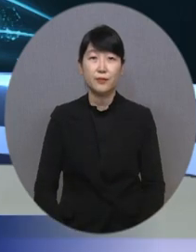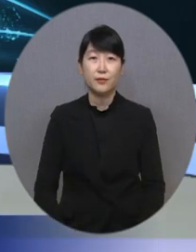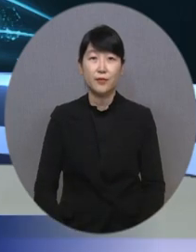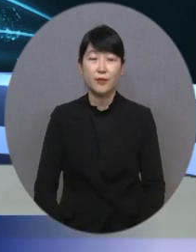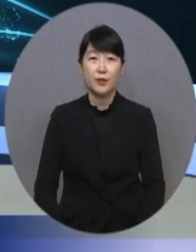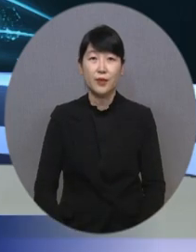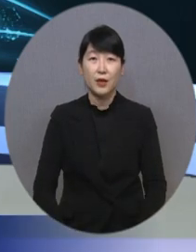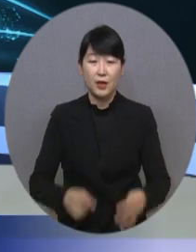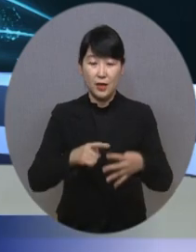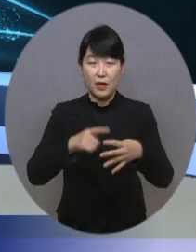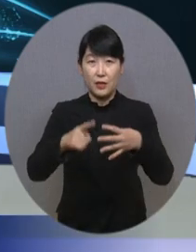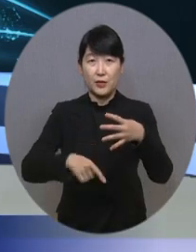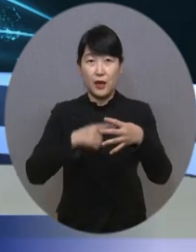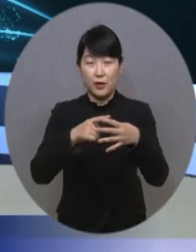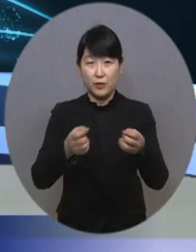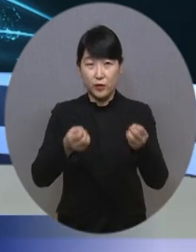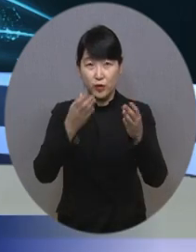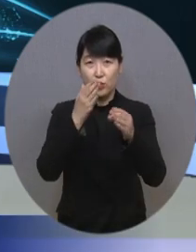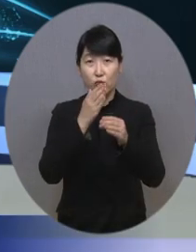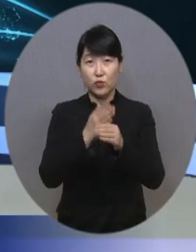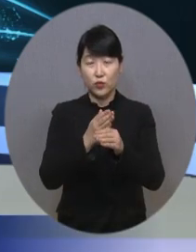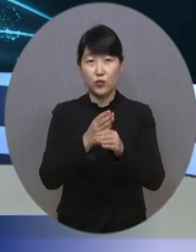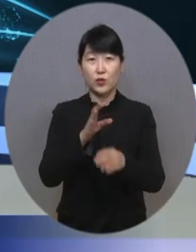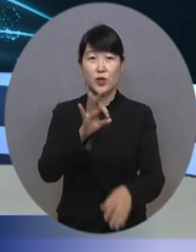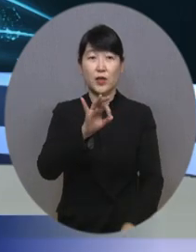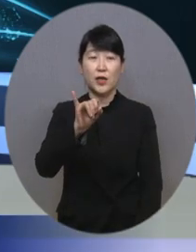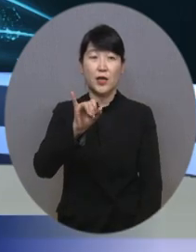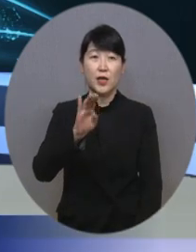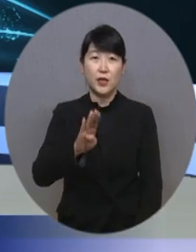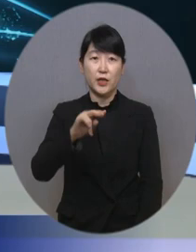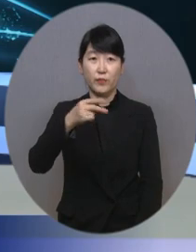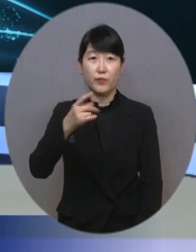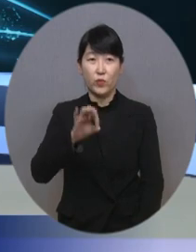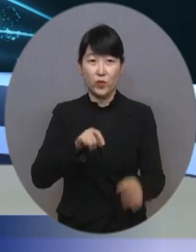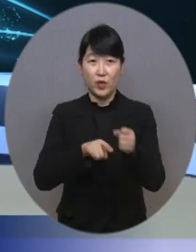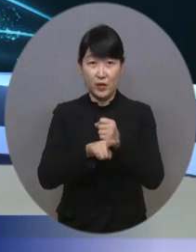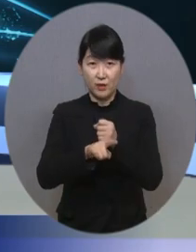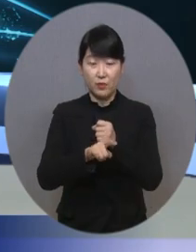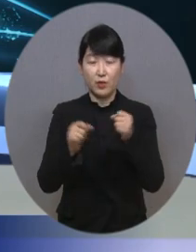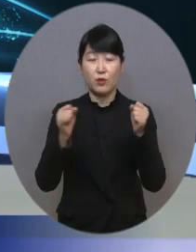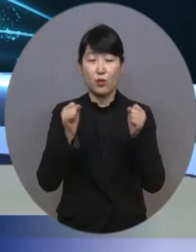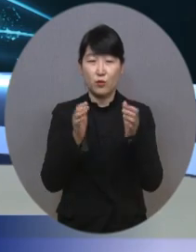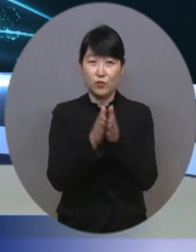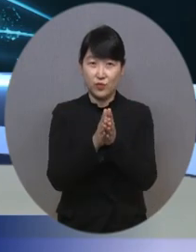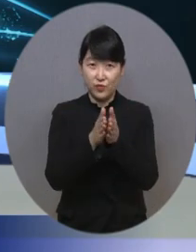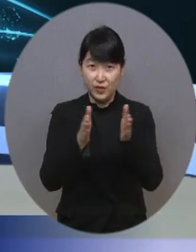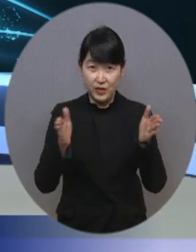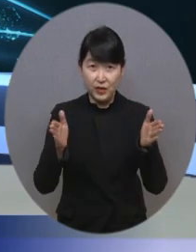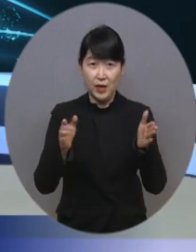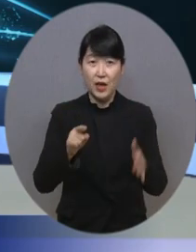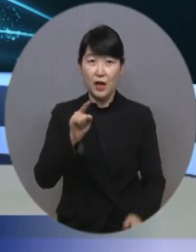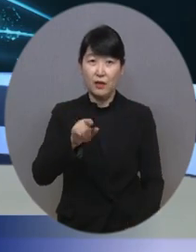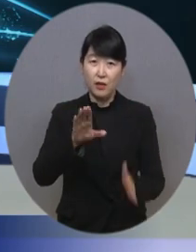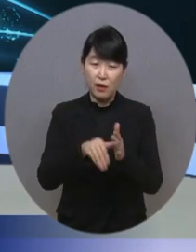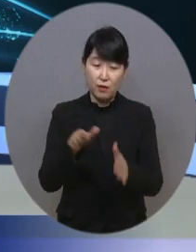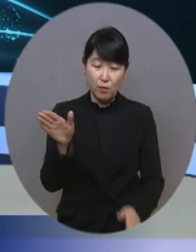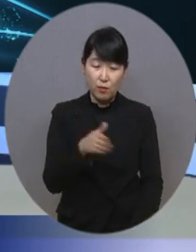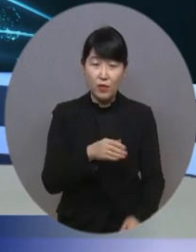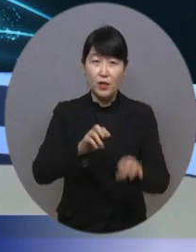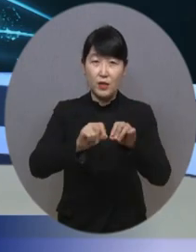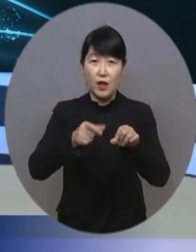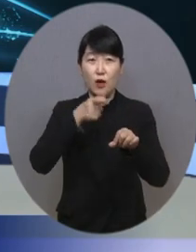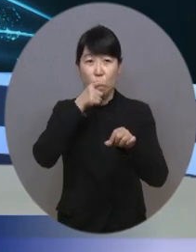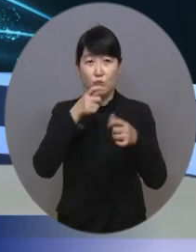24절기 중 찬바람이 불어오는 겨울이 시작된다는 입동이 지났습니다 입동부터는 땅과 물이 얼고